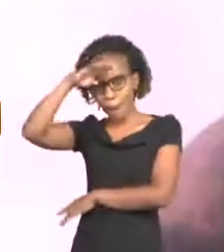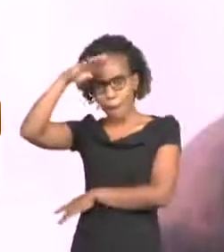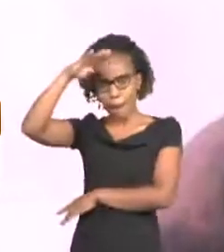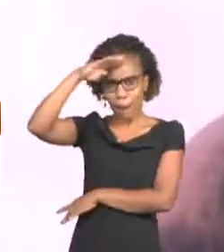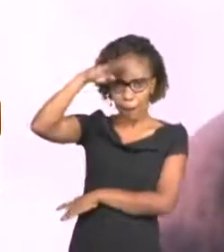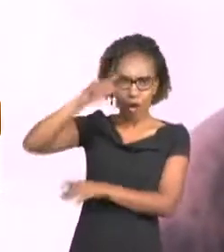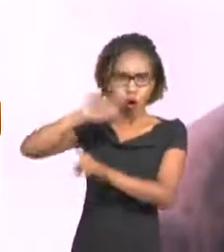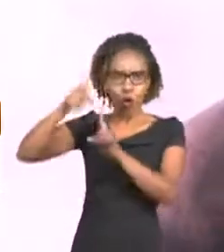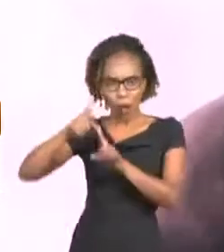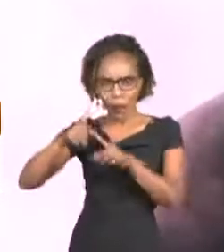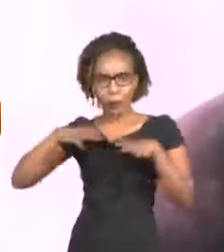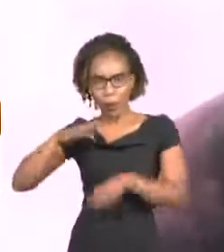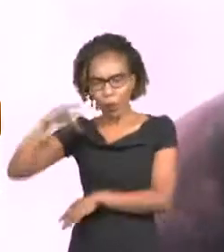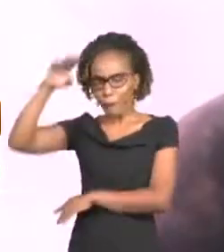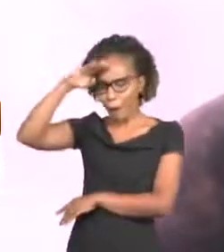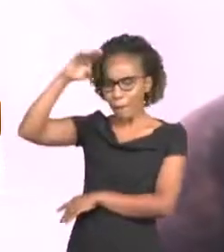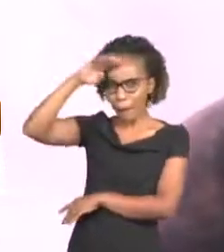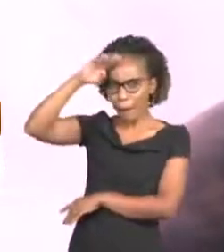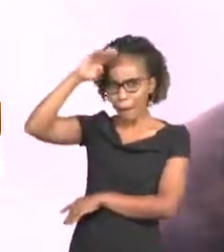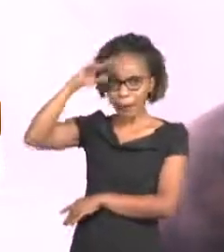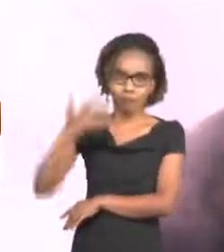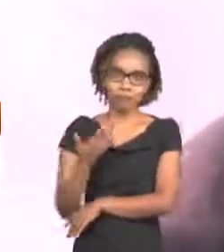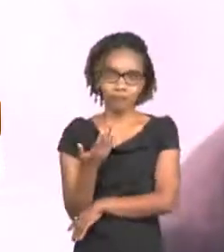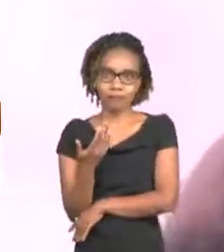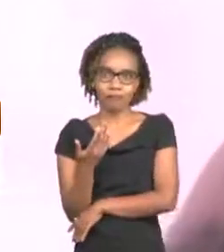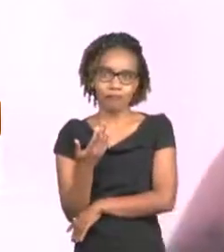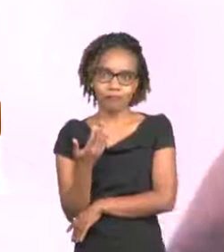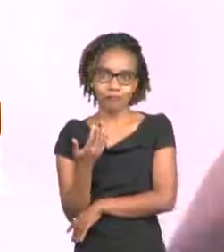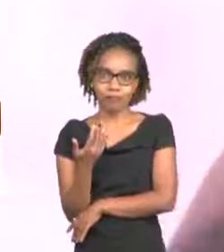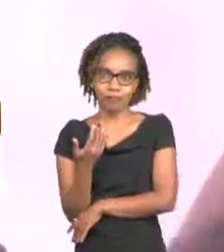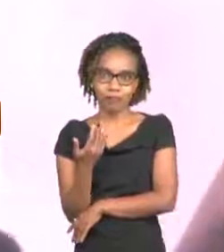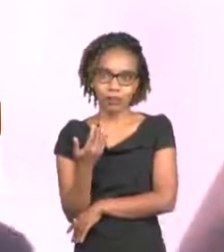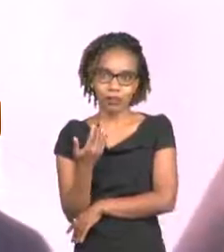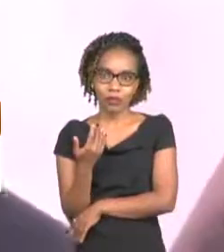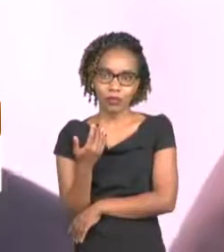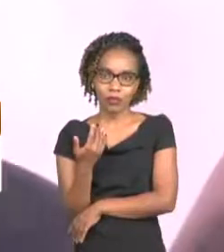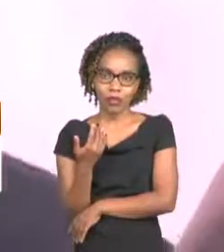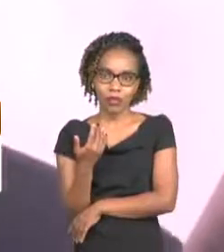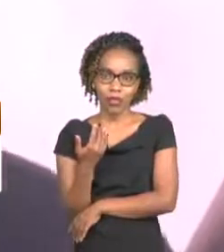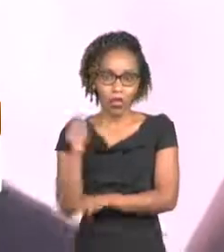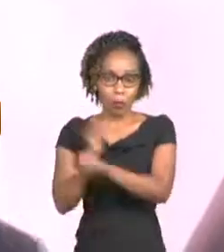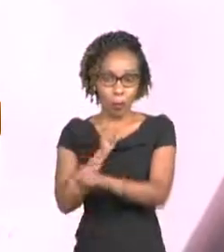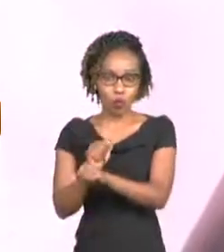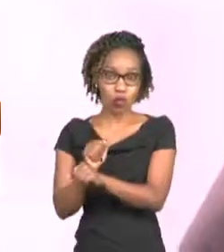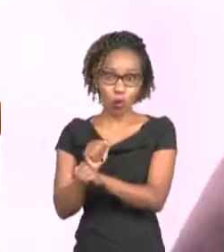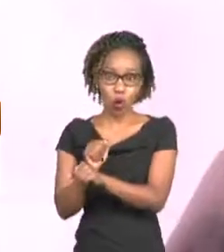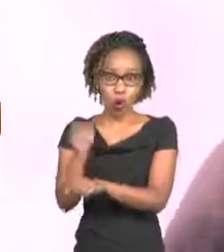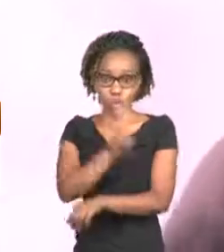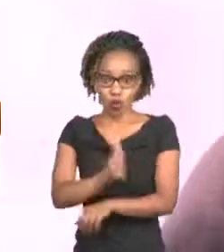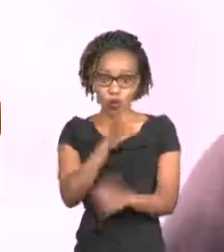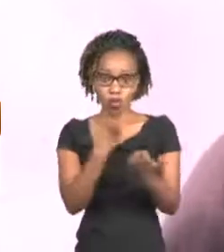are drunk, it's even written there on the bottles, do not operate machinery or stuff like that, because they